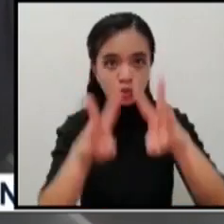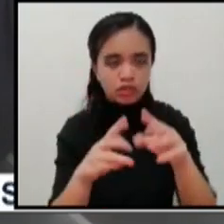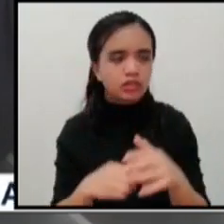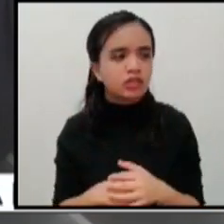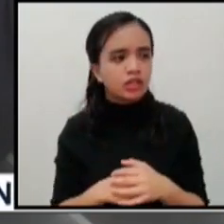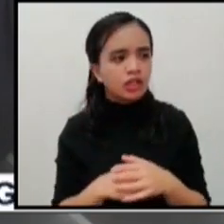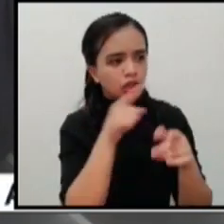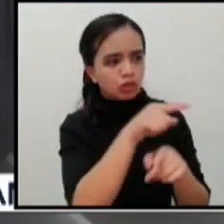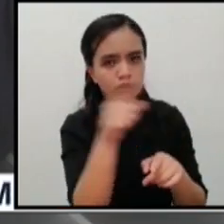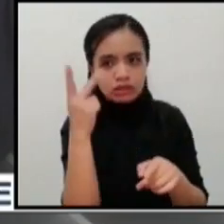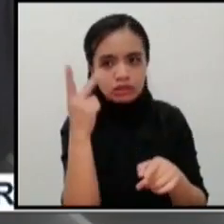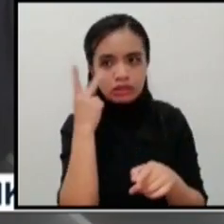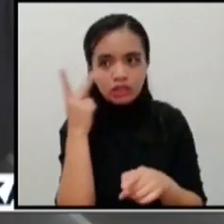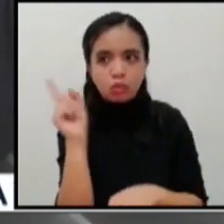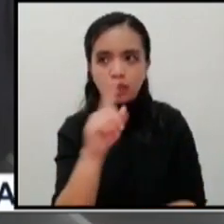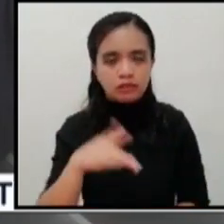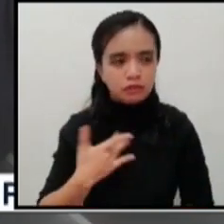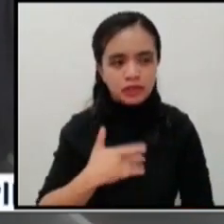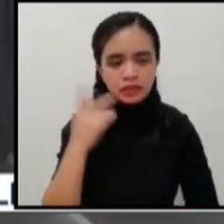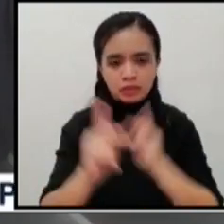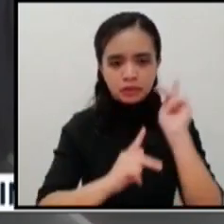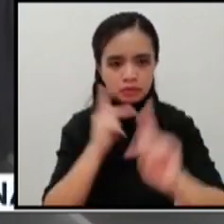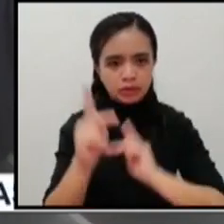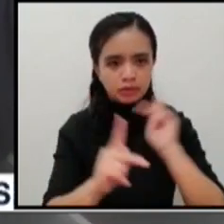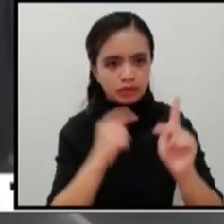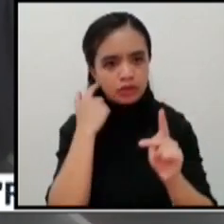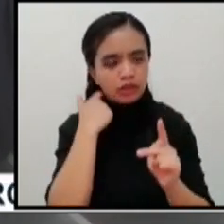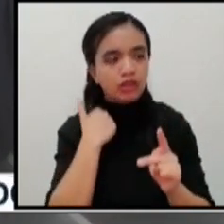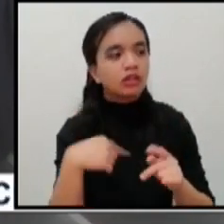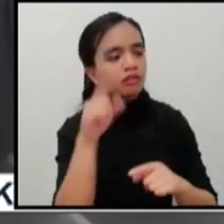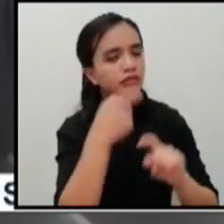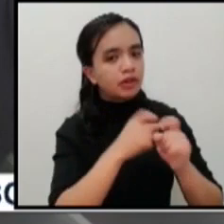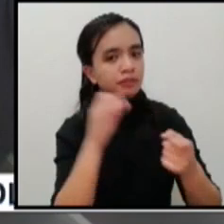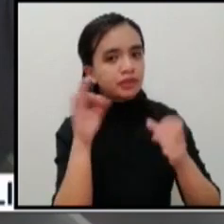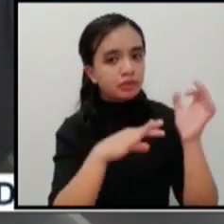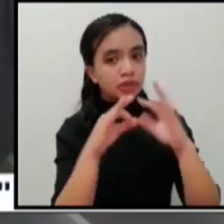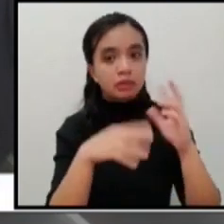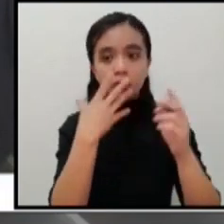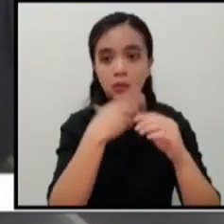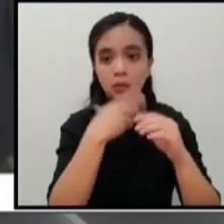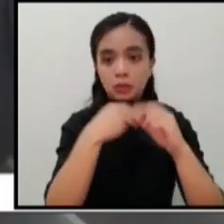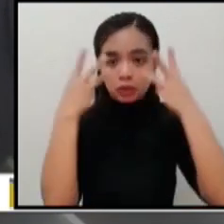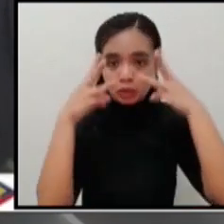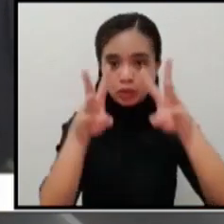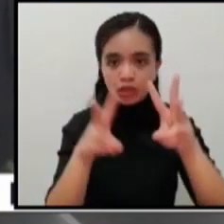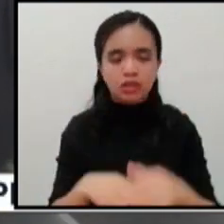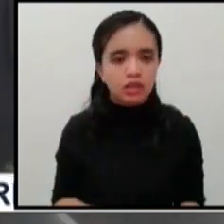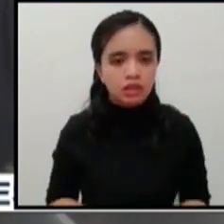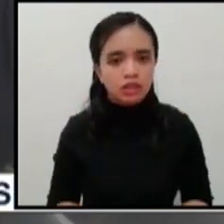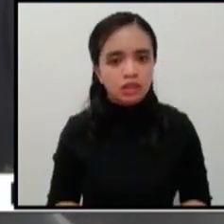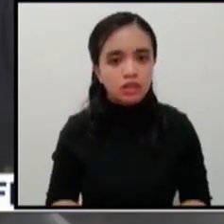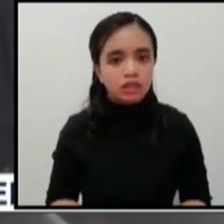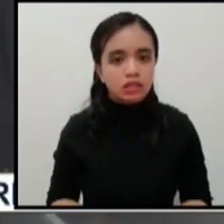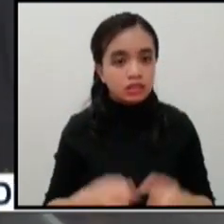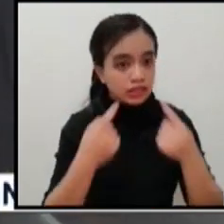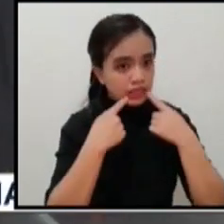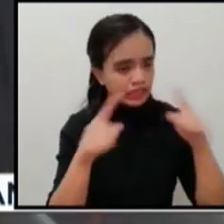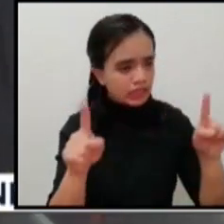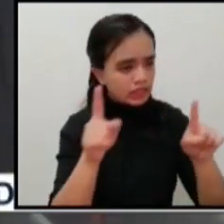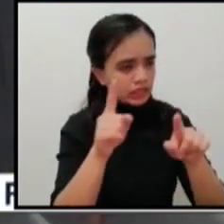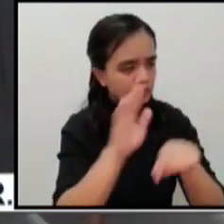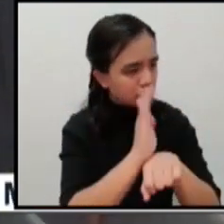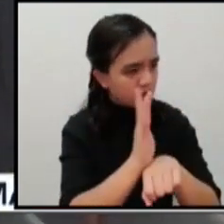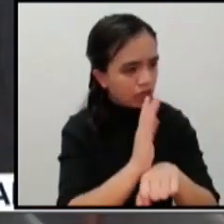inyong pelikula. Judging po from the feedback of the viewers, talagang successful lang inyong pelikula. How does it make you feel?